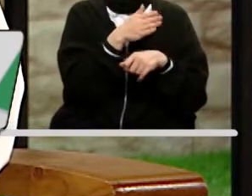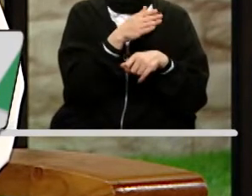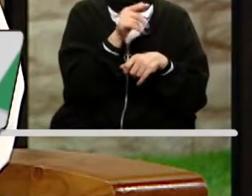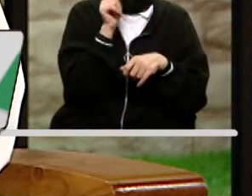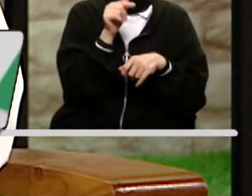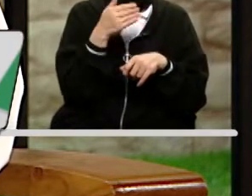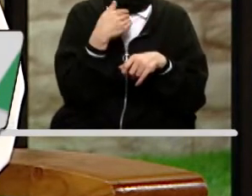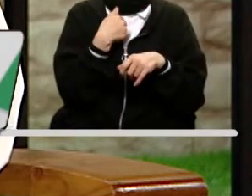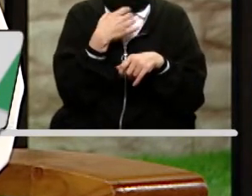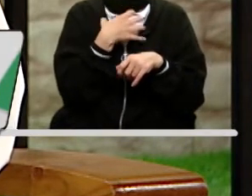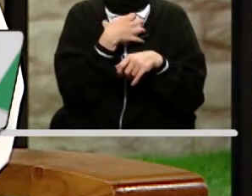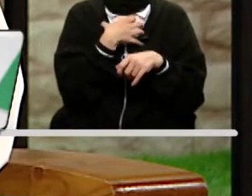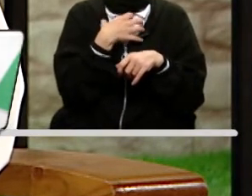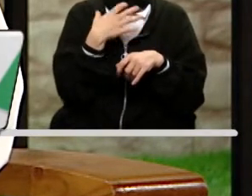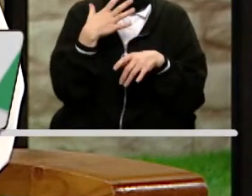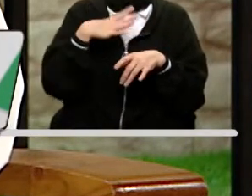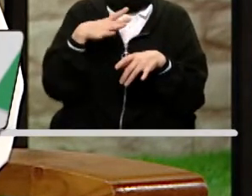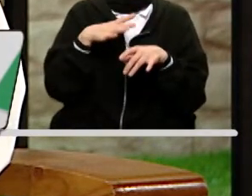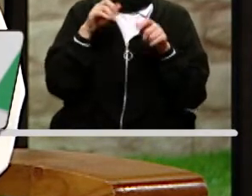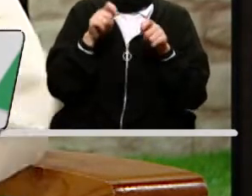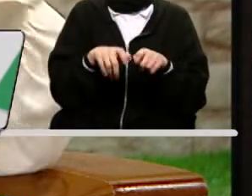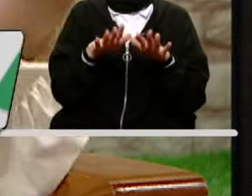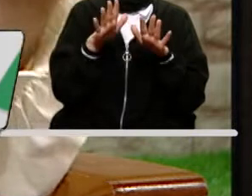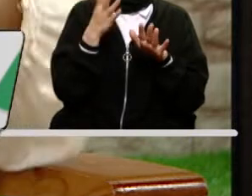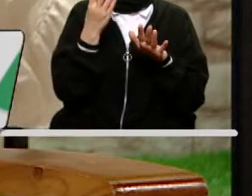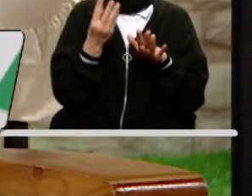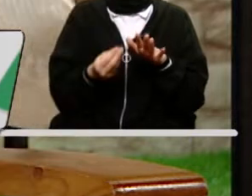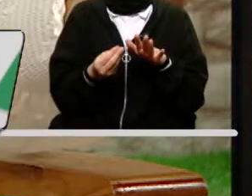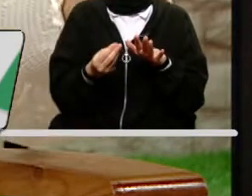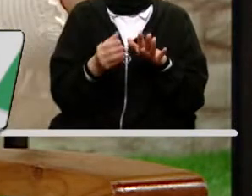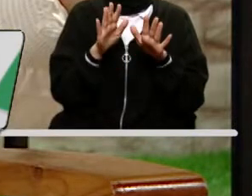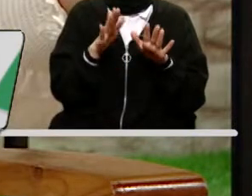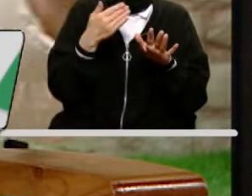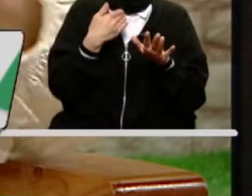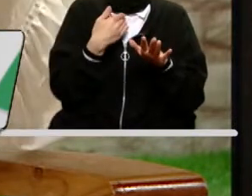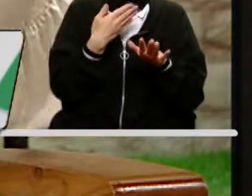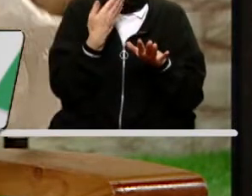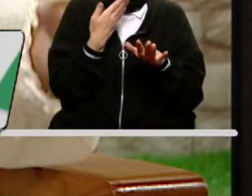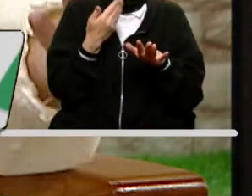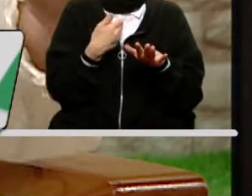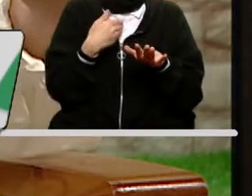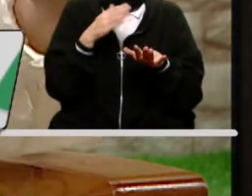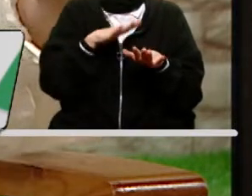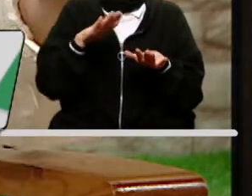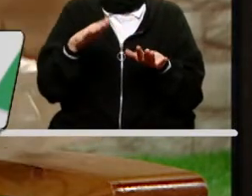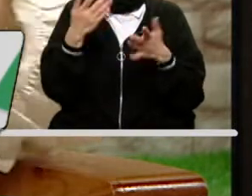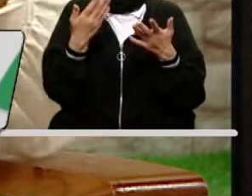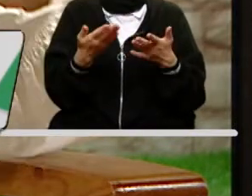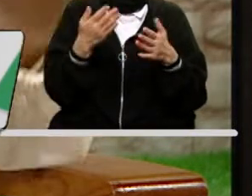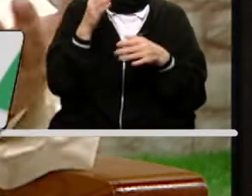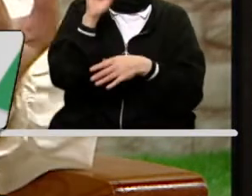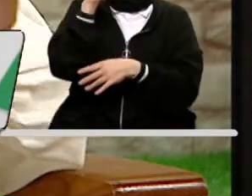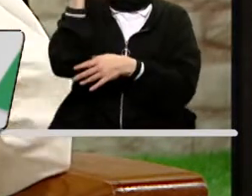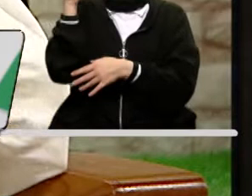kendi doyurulmamış isteğimle ilgilidir. Hı hı. Ama benim çocuğumun alanı doğaya yatkın. Çocuğum kaşif olmak istiyor. Belki